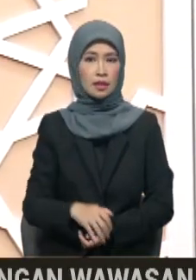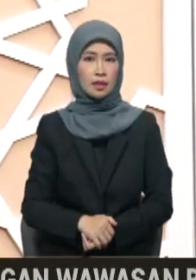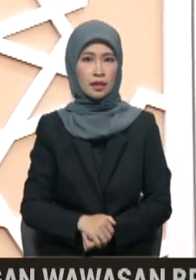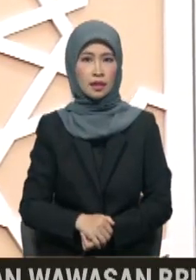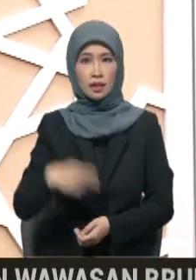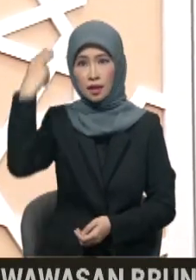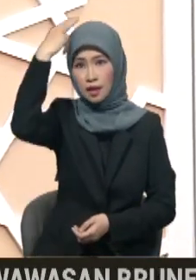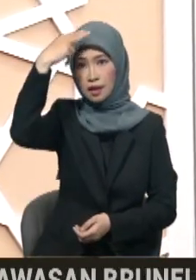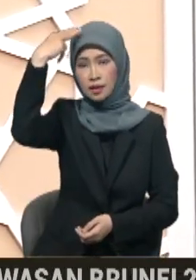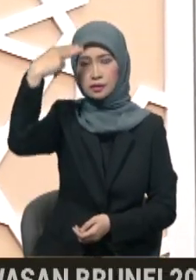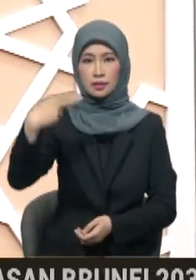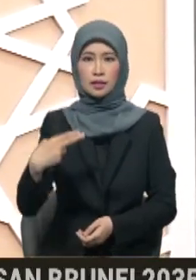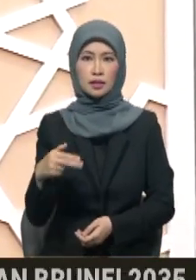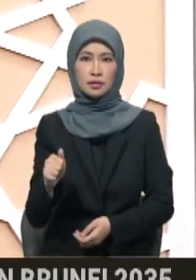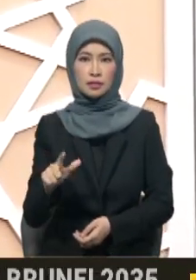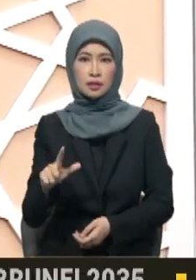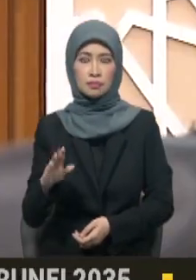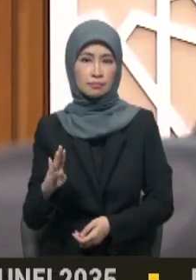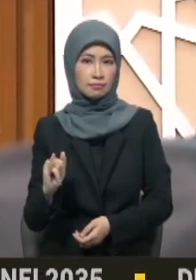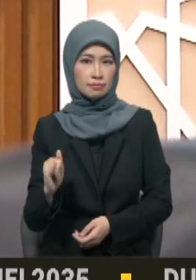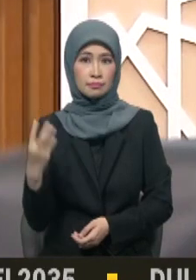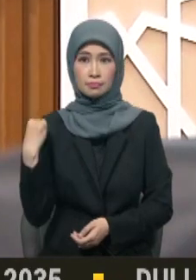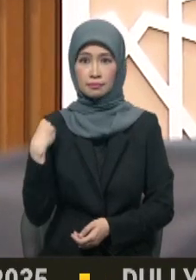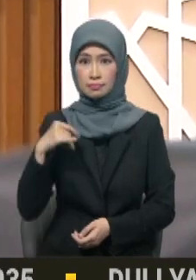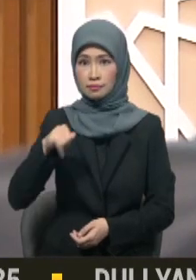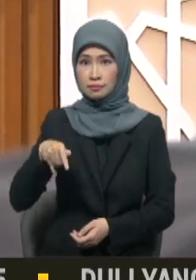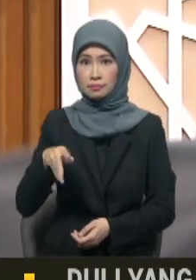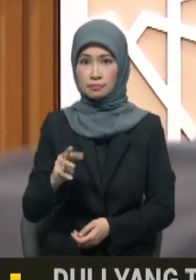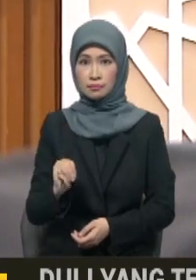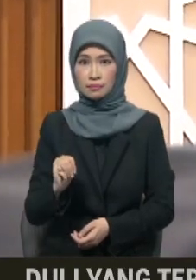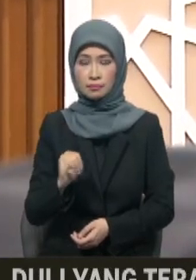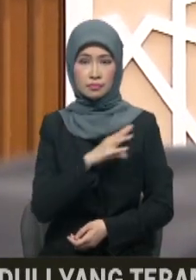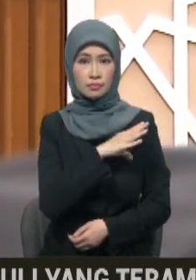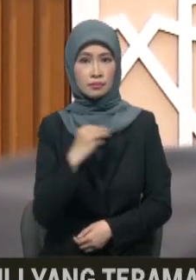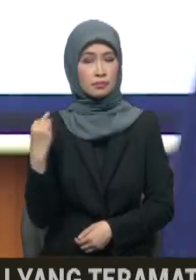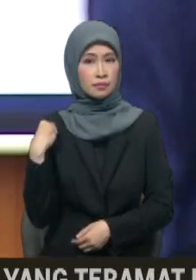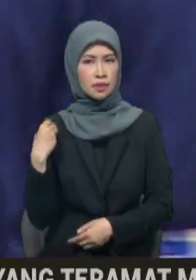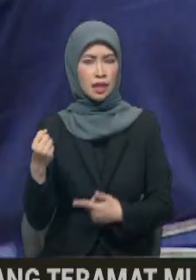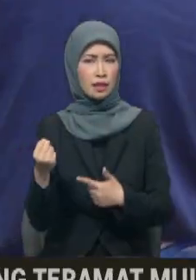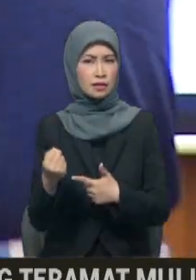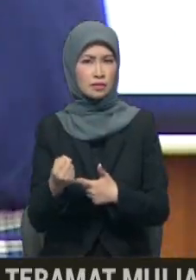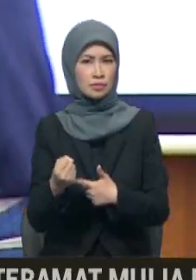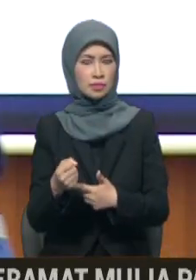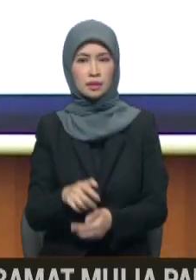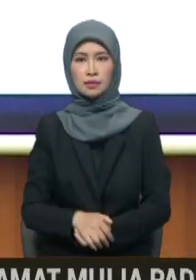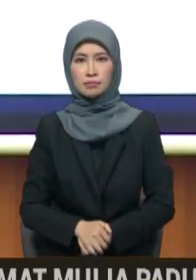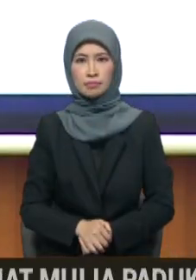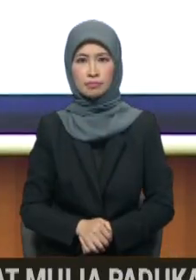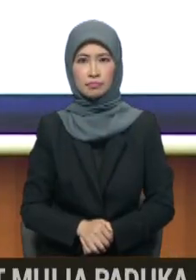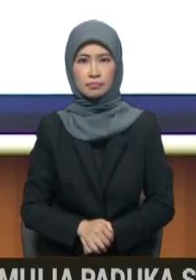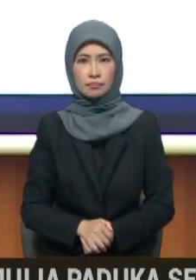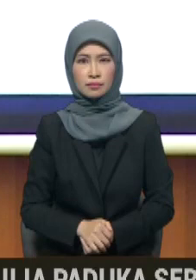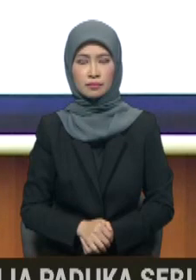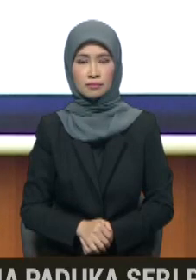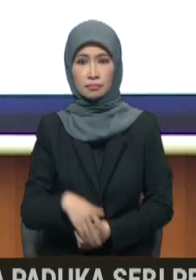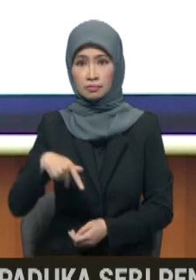Haji Awang halbi bin Haji Mohamad yusof menteri di jabatan Perdana Menteri dan menteri pertahanan kedua selaku pengerusi lembaga